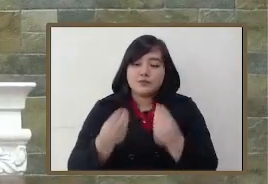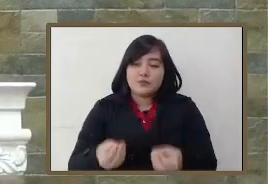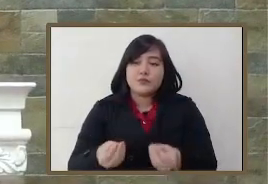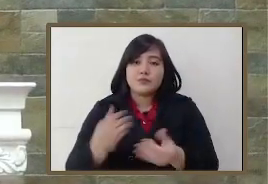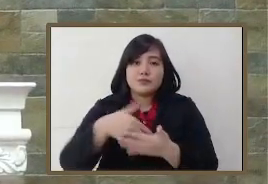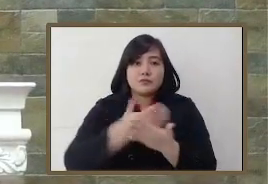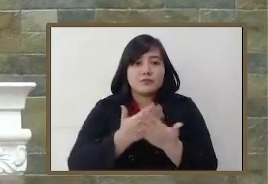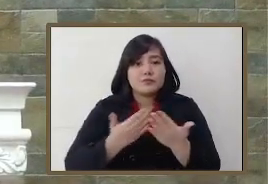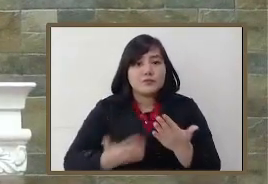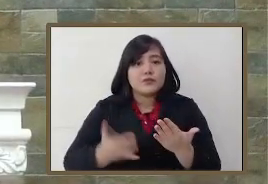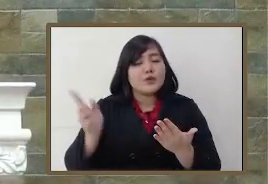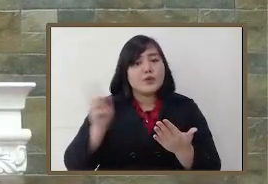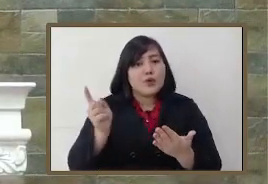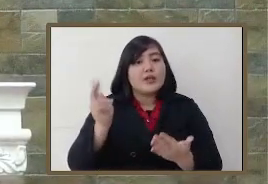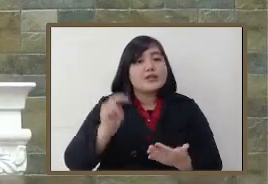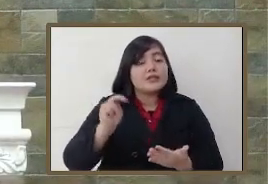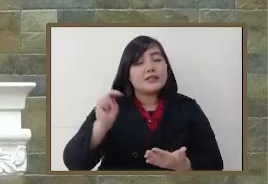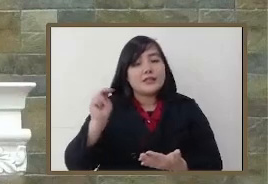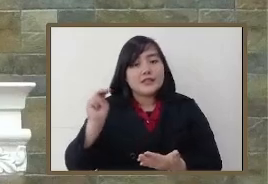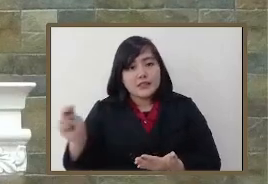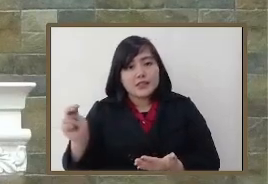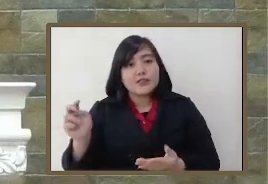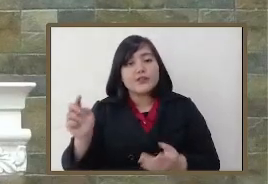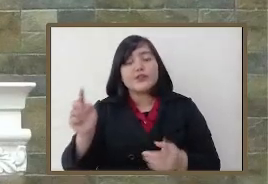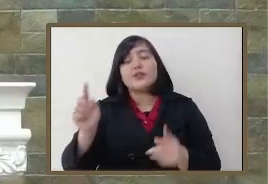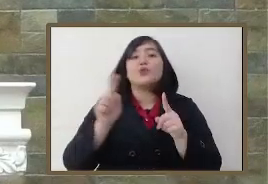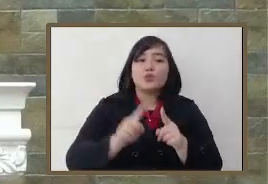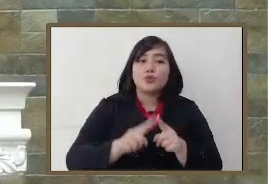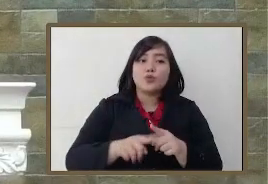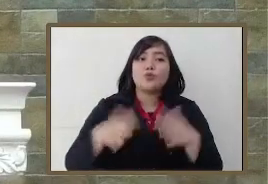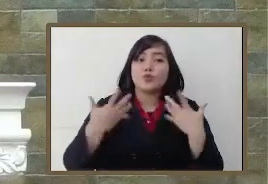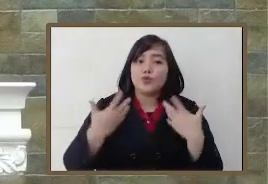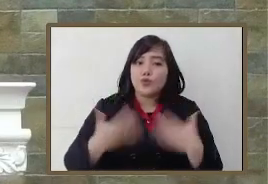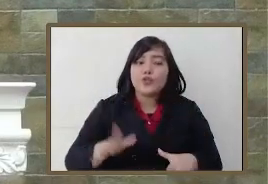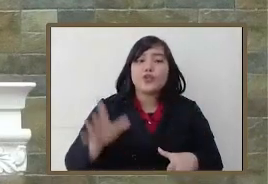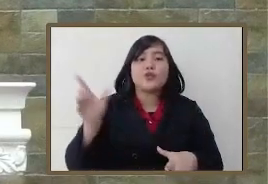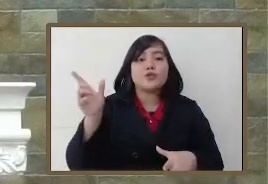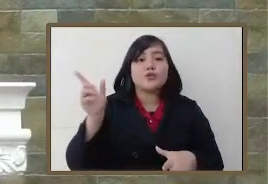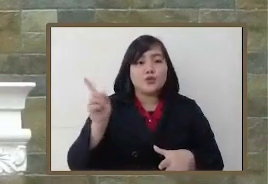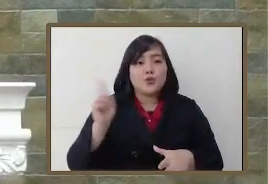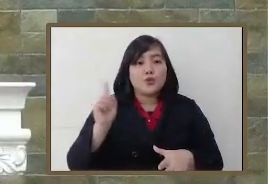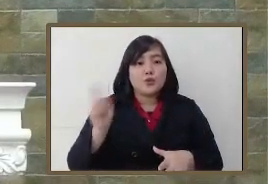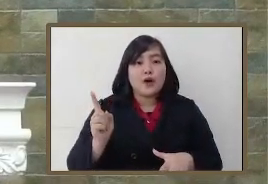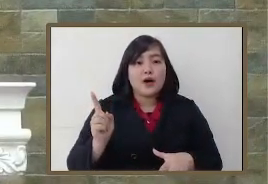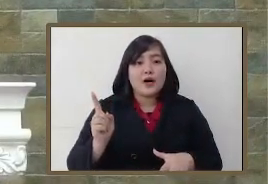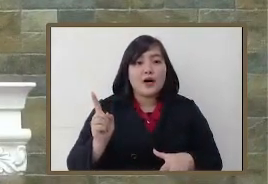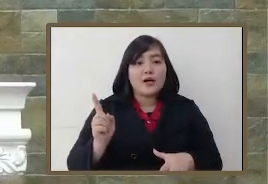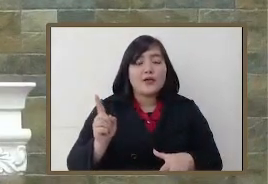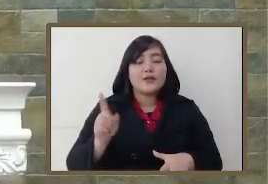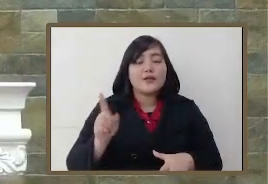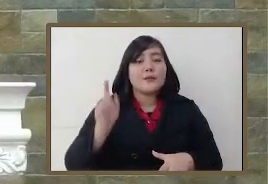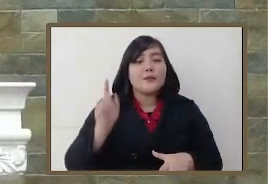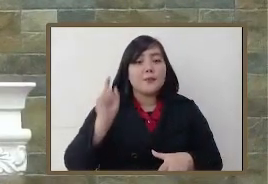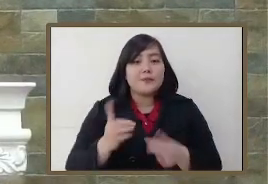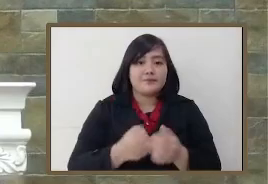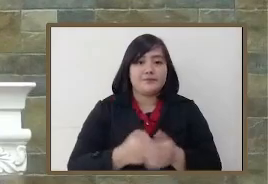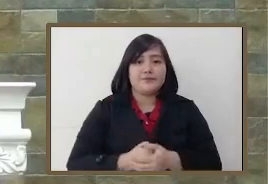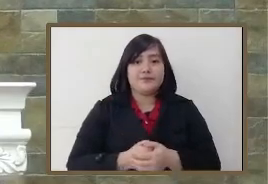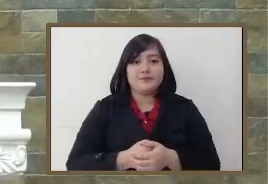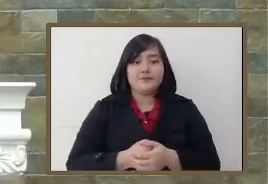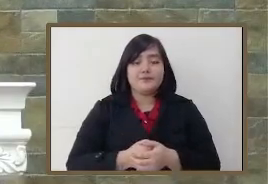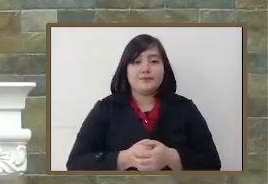something what is needed to fulfill what it is designed to do. Alright?